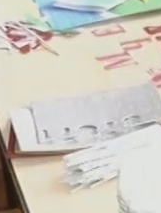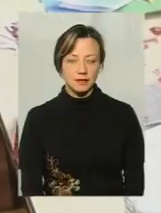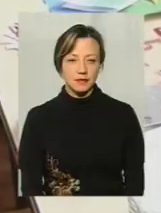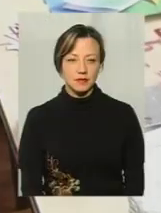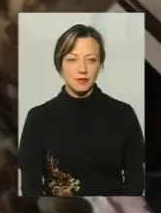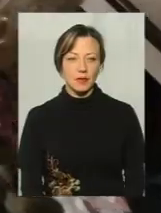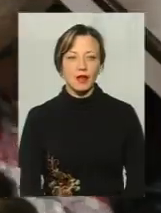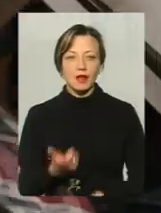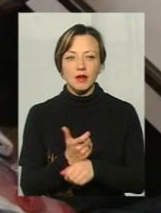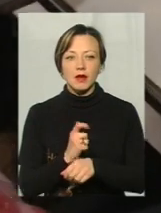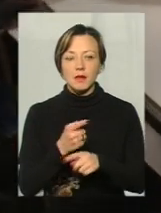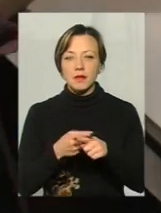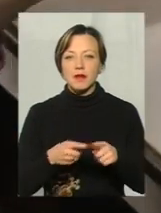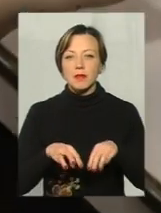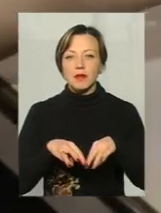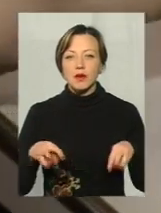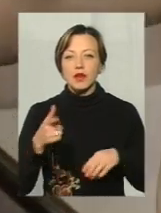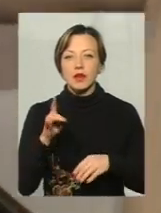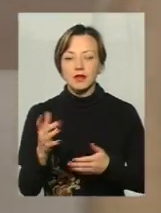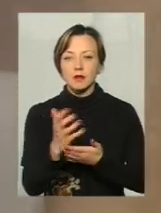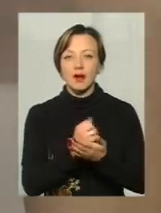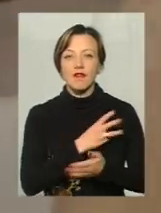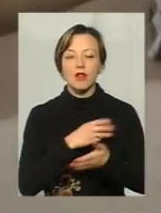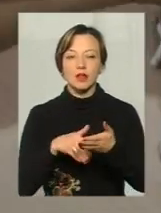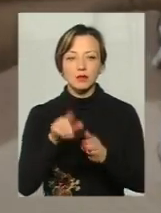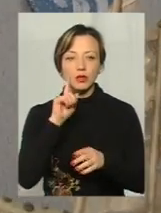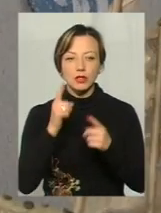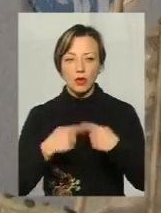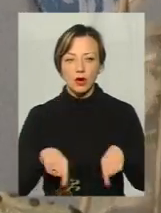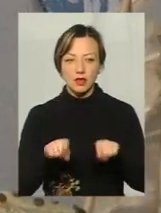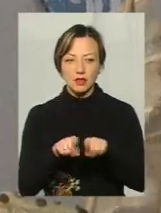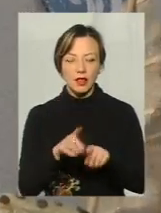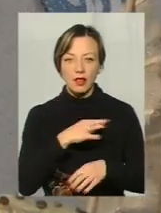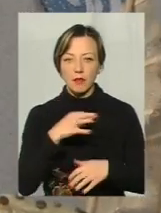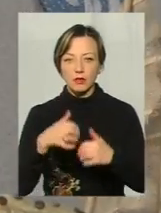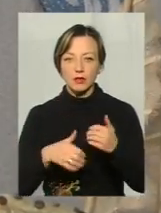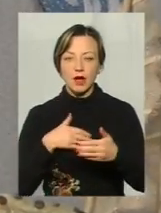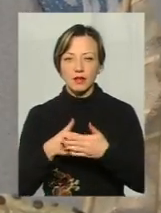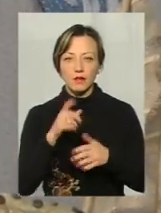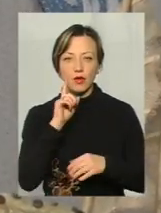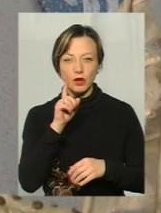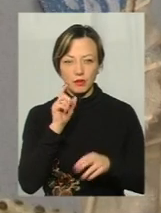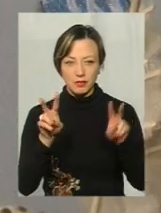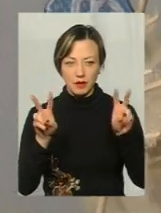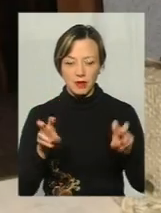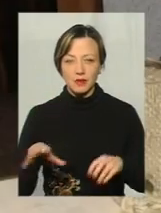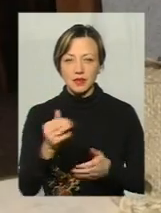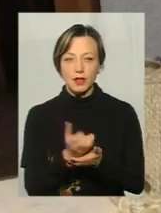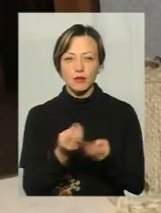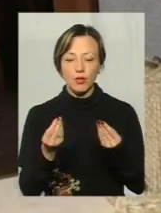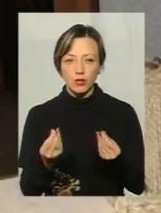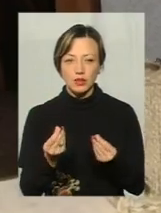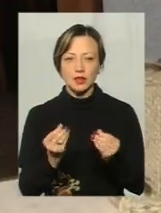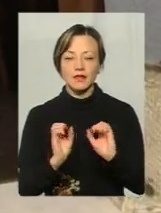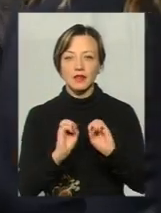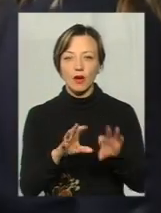Понад 500 000 гривень за 3 роки зібрала Волочиська волонтерська молодіжна організація «Небайдужим активним молодим». Усі зароблені і зібрані кошти